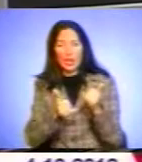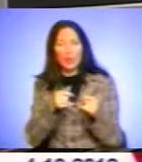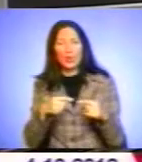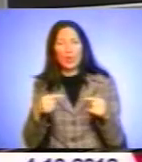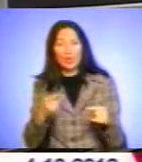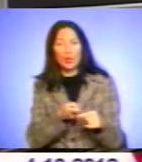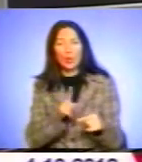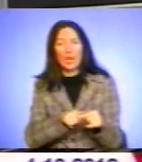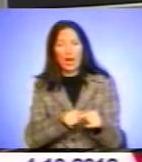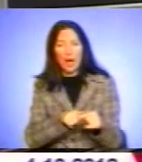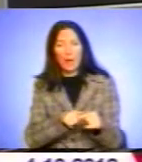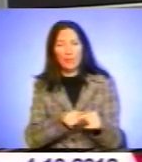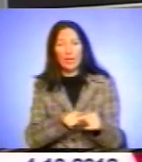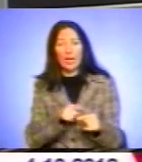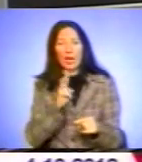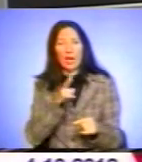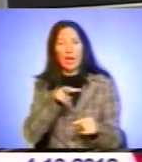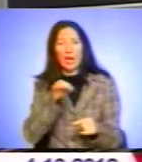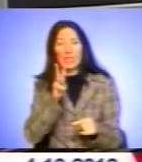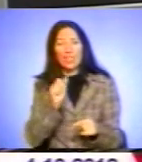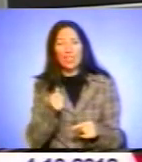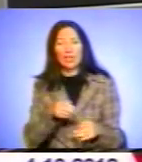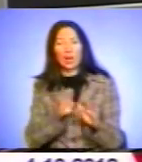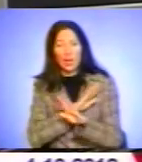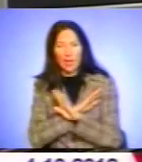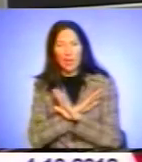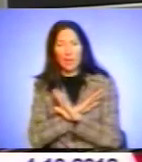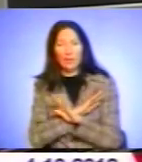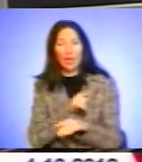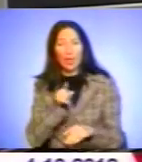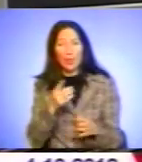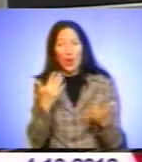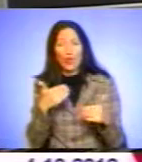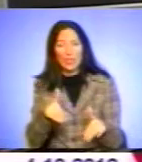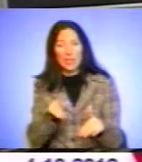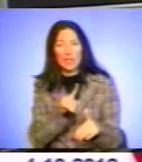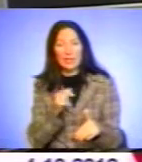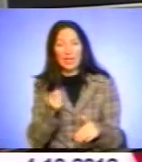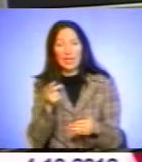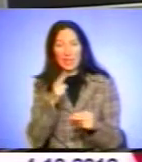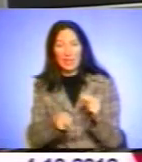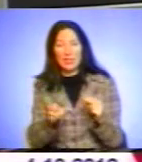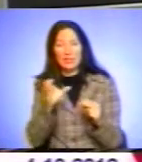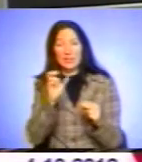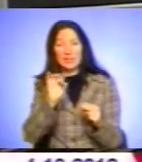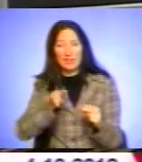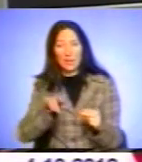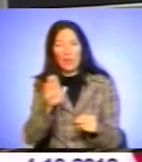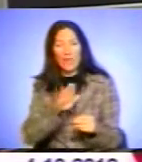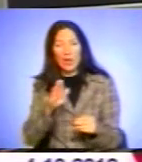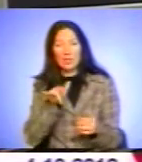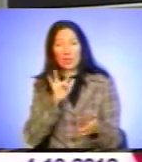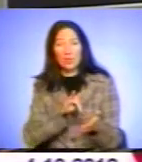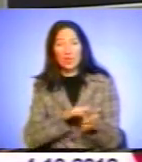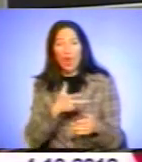яка кліщ гине від неї. І тому вже за кінець серпня-вересень в місті